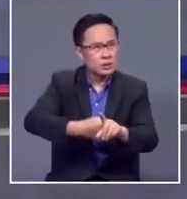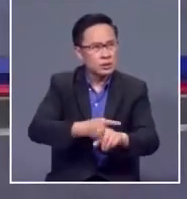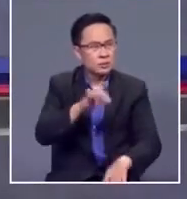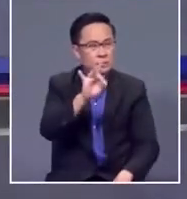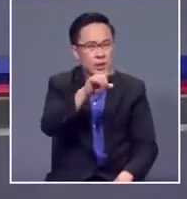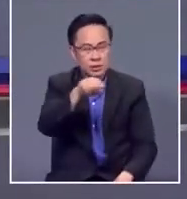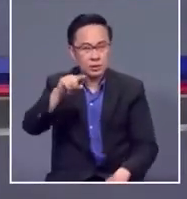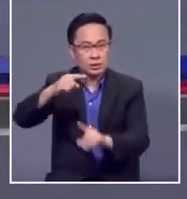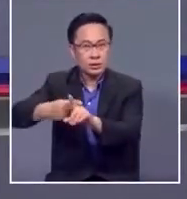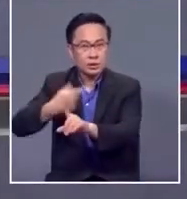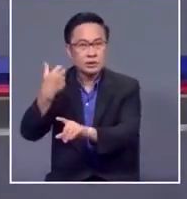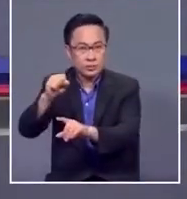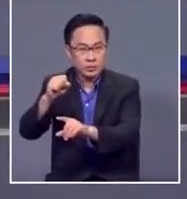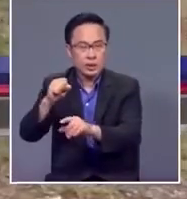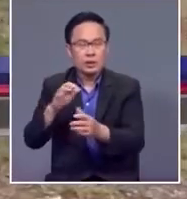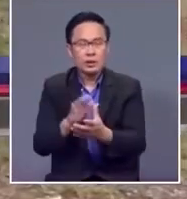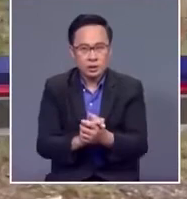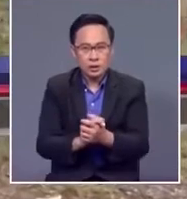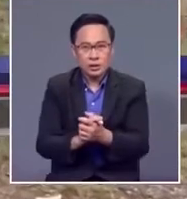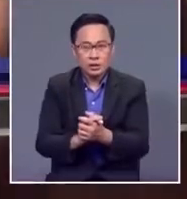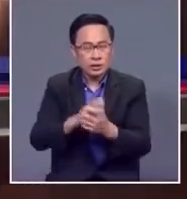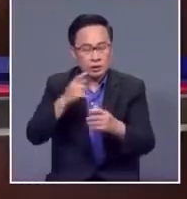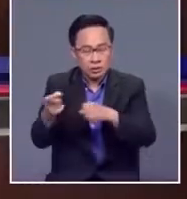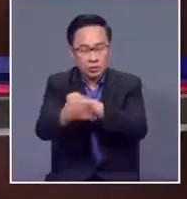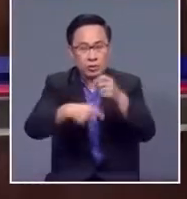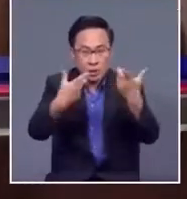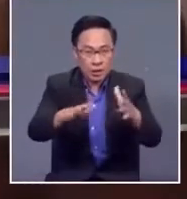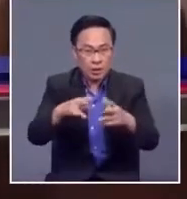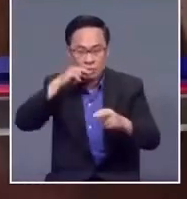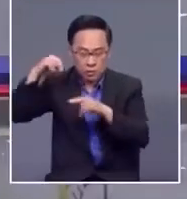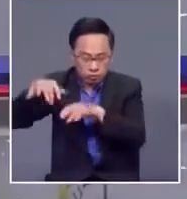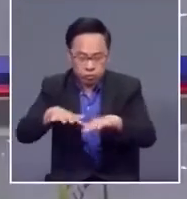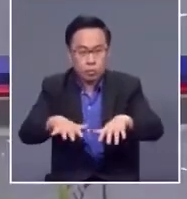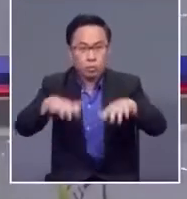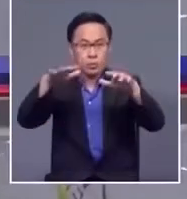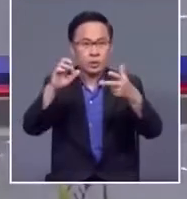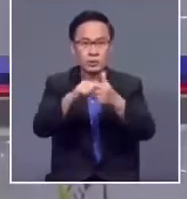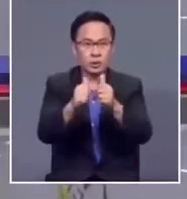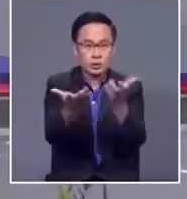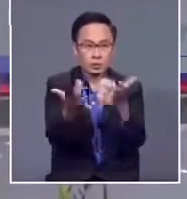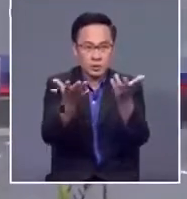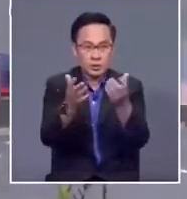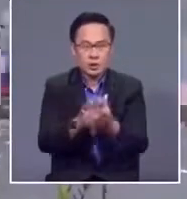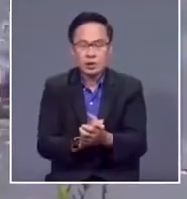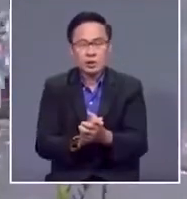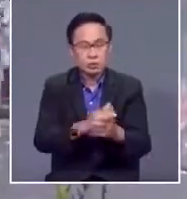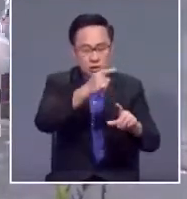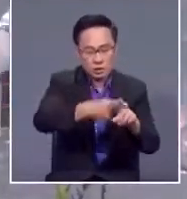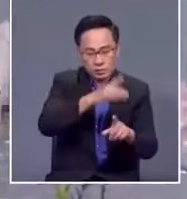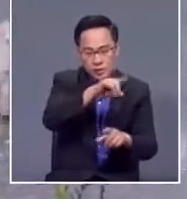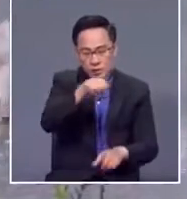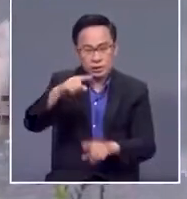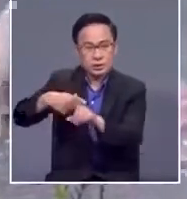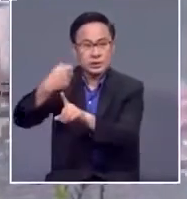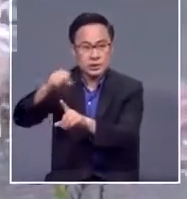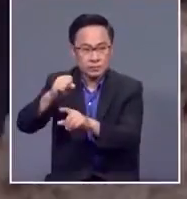รเนี่ยจะมีอาชีพเสริมในเรื่องของประมง ค่ะ นะครับปีนี้จะเห็นว่าเรามีผลิตภัณฑ์ว่าจะเป็นข้าวแล้วก็ผลิตภัณฑ์ที่แปรรูปจากปลา แ ล้วก็เป็นน้ำ